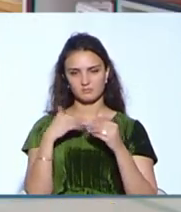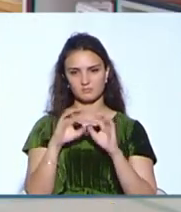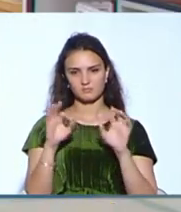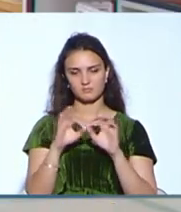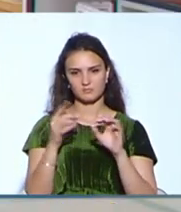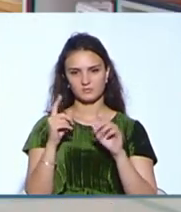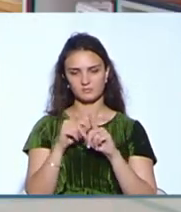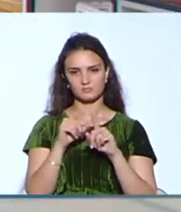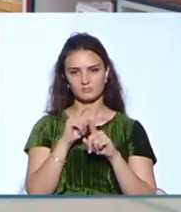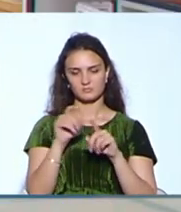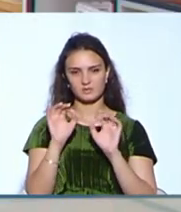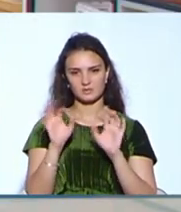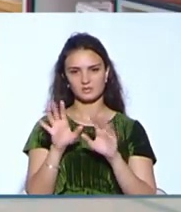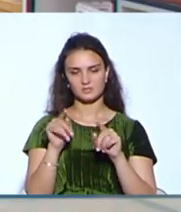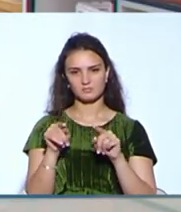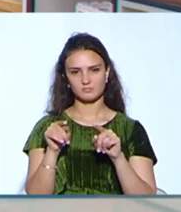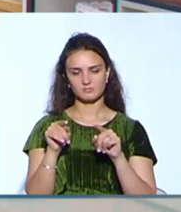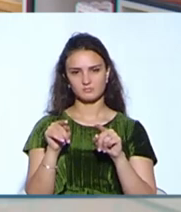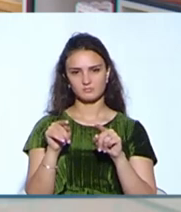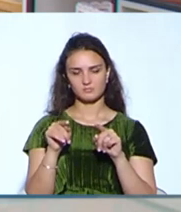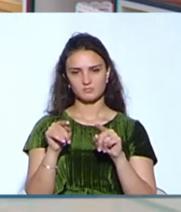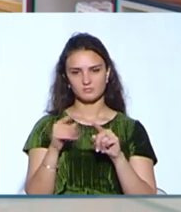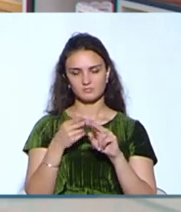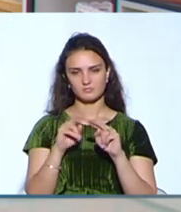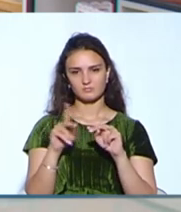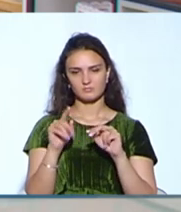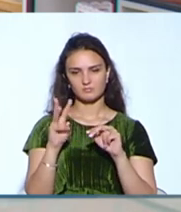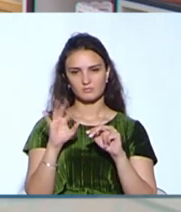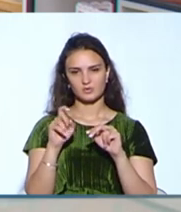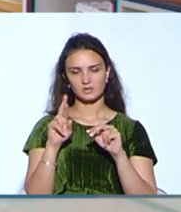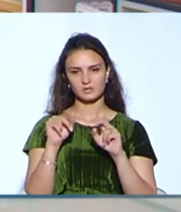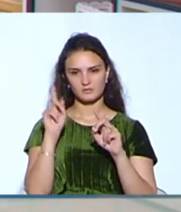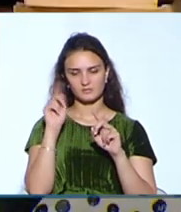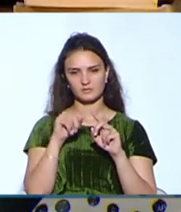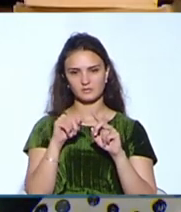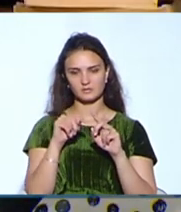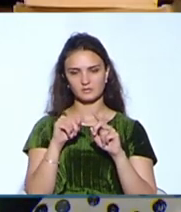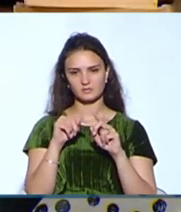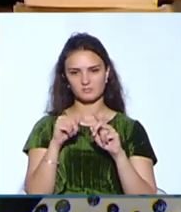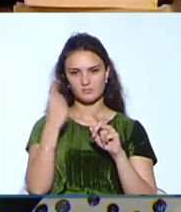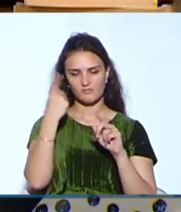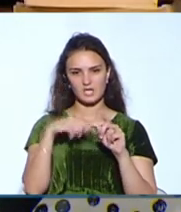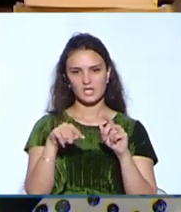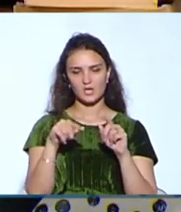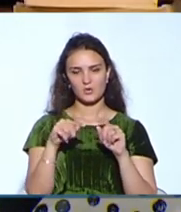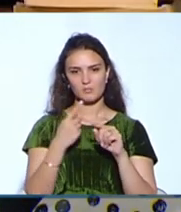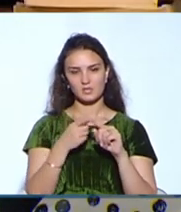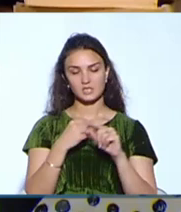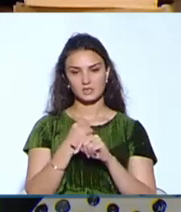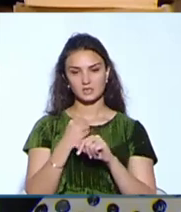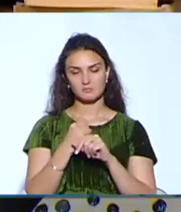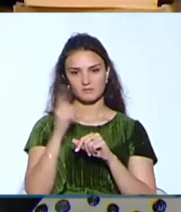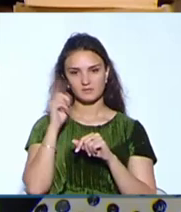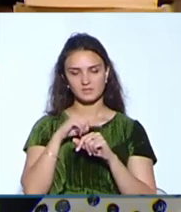რატო დამკვიდრდა ეს არასწორი ფორმა, იმიტომ რომ მოხდა, ჩვენ ვიცით ჭირის მოხდა, მოვალეობის მოხდა,